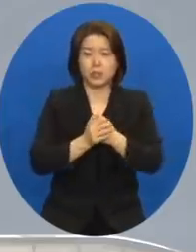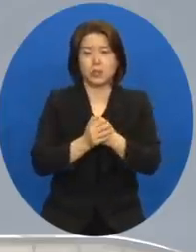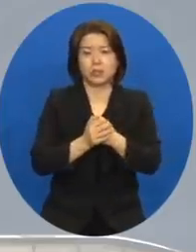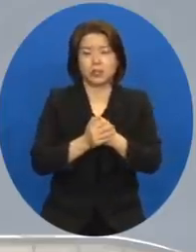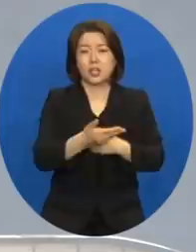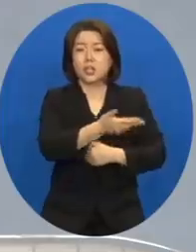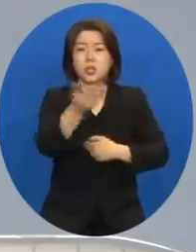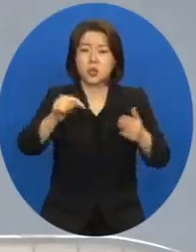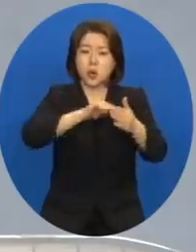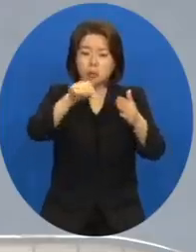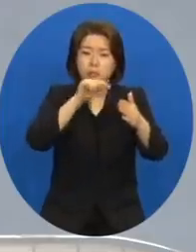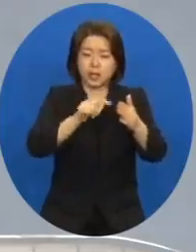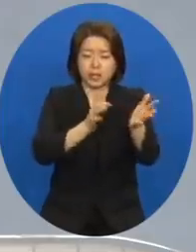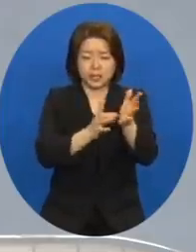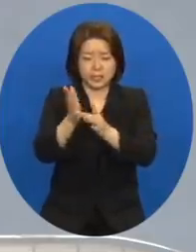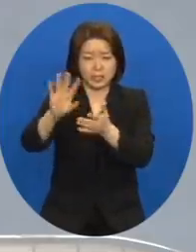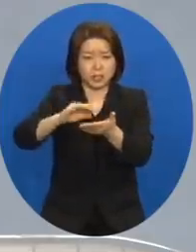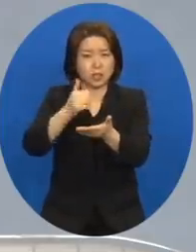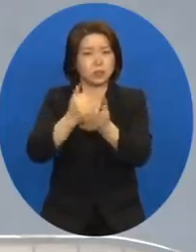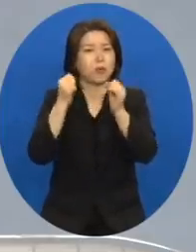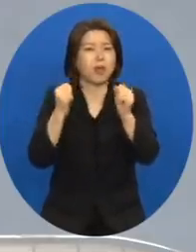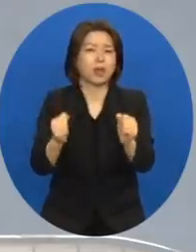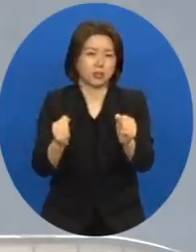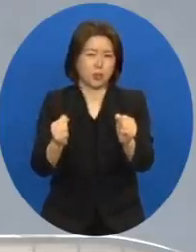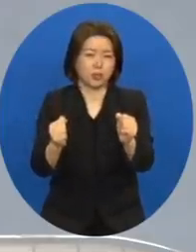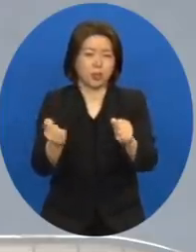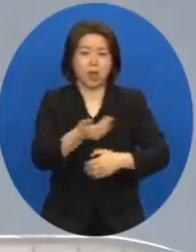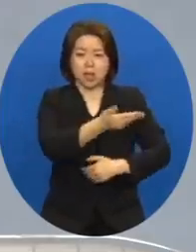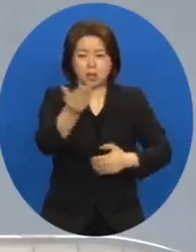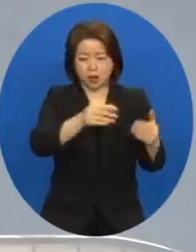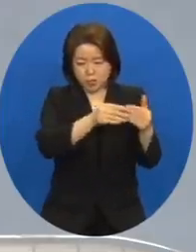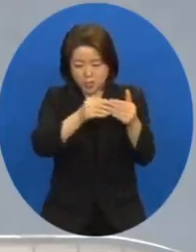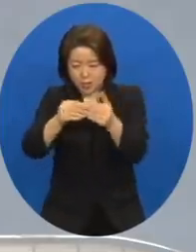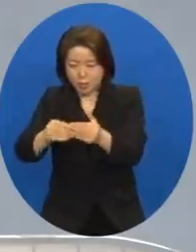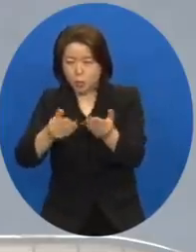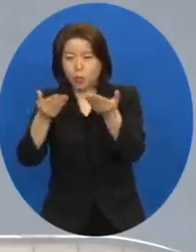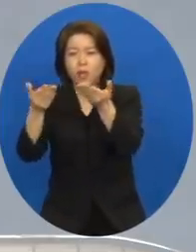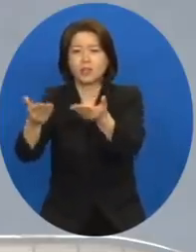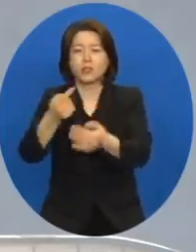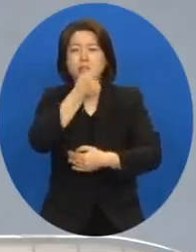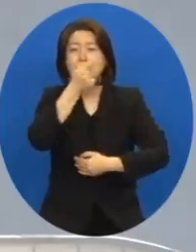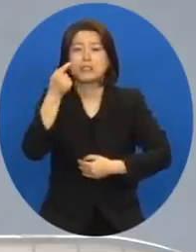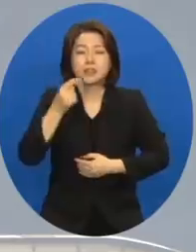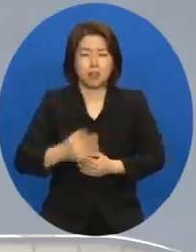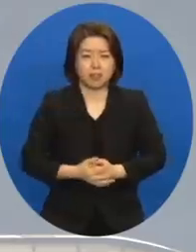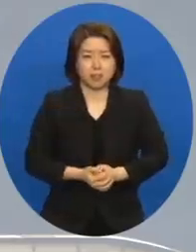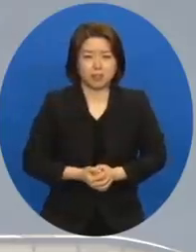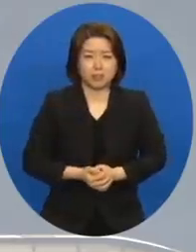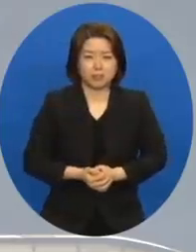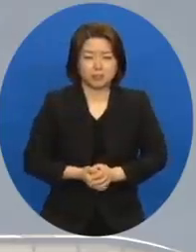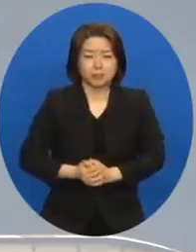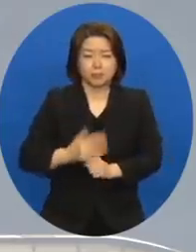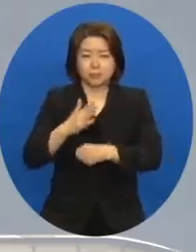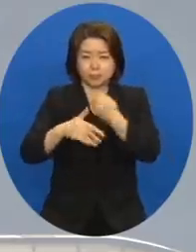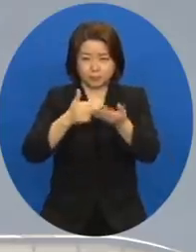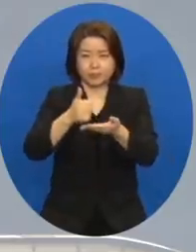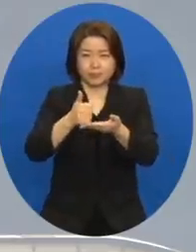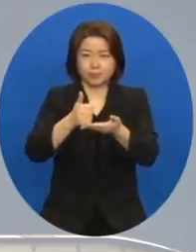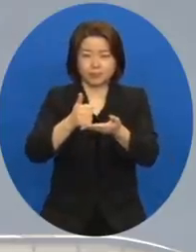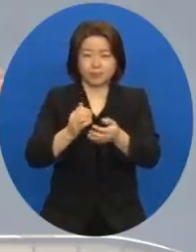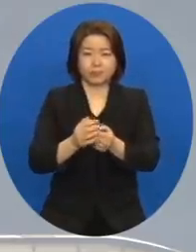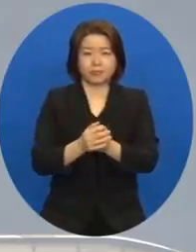예수 그리스도께서 계시고 여러분의 인도하시는 증 거 잖아요 하나님은